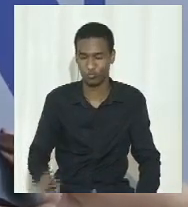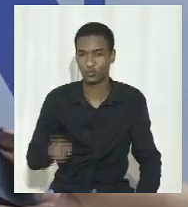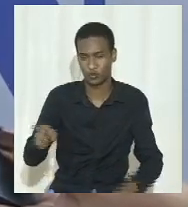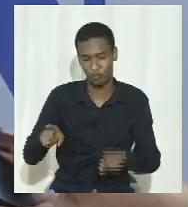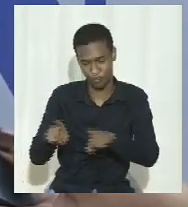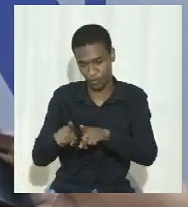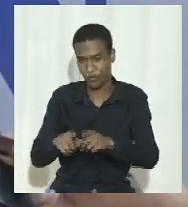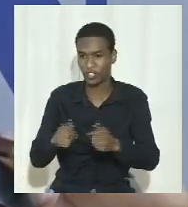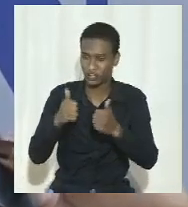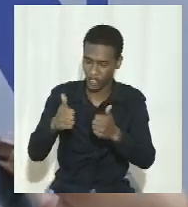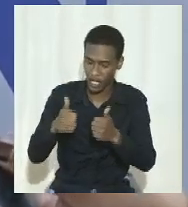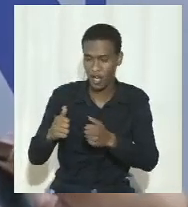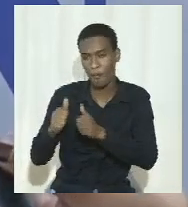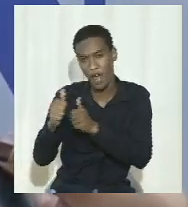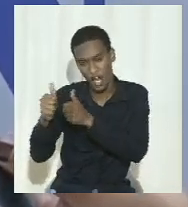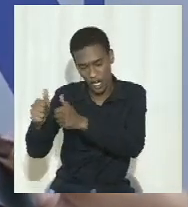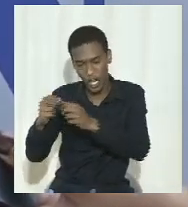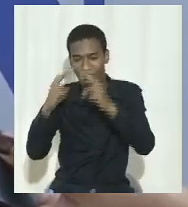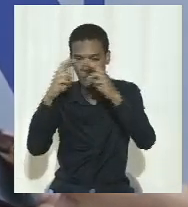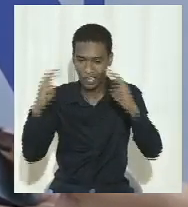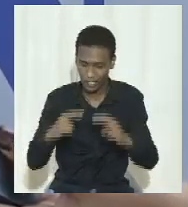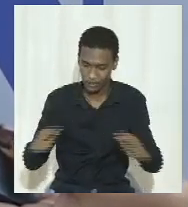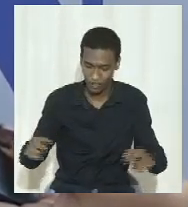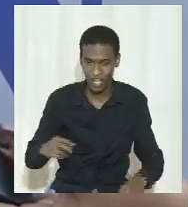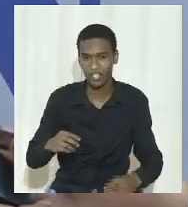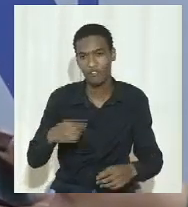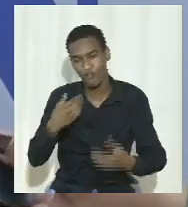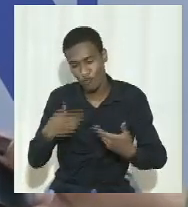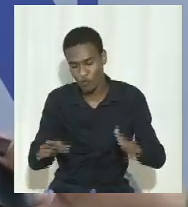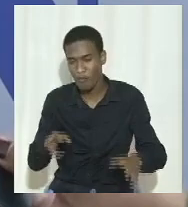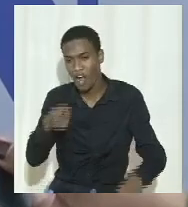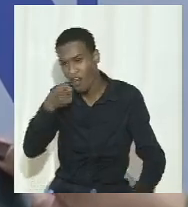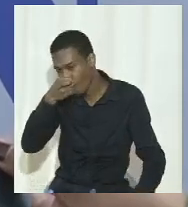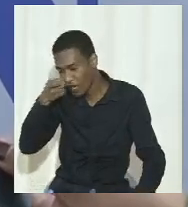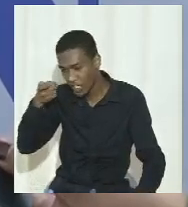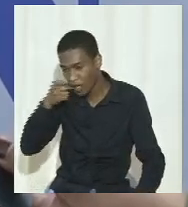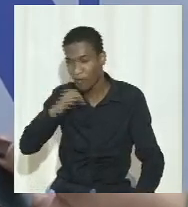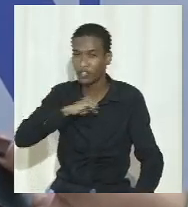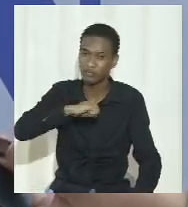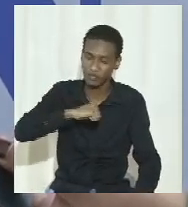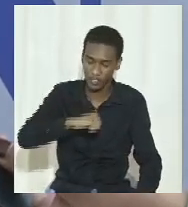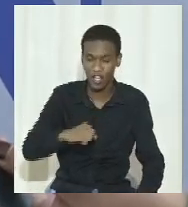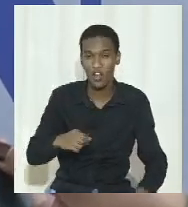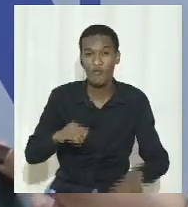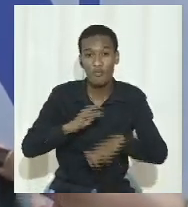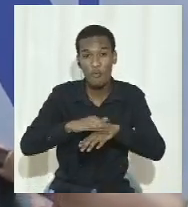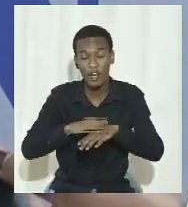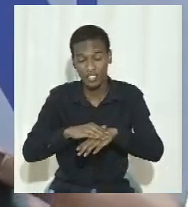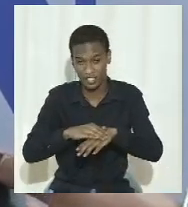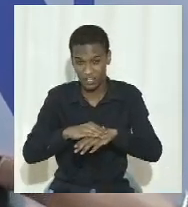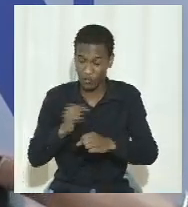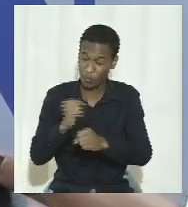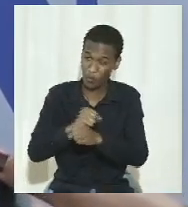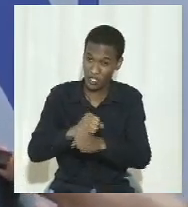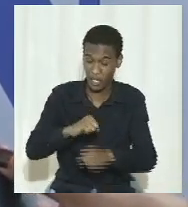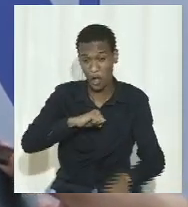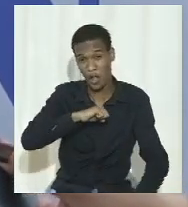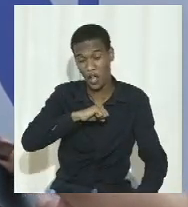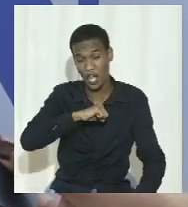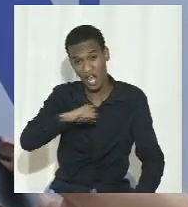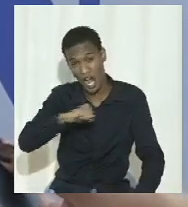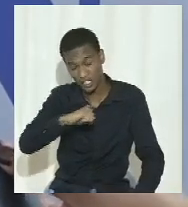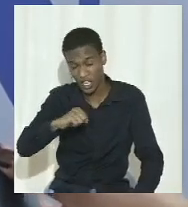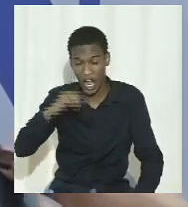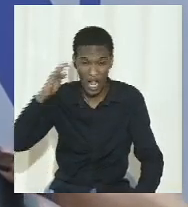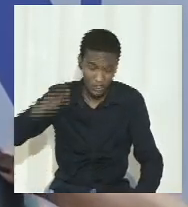iraisam-pirenena, indrindra raha ohatra raisina amin'ny ankapobeny zany mikasika ny asan'ny zaza tsy ampitaona, ny